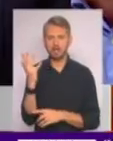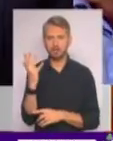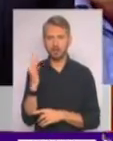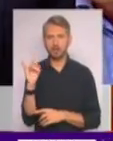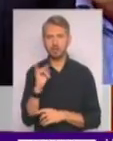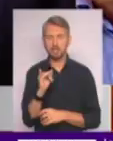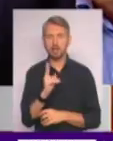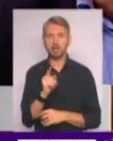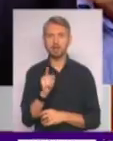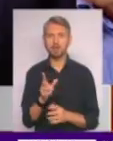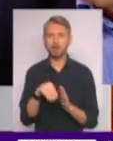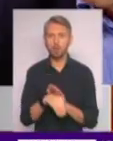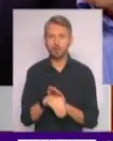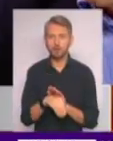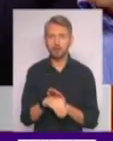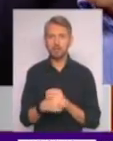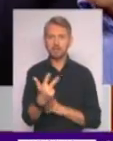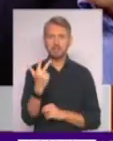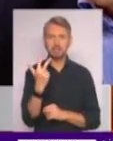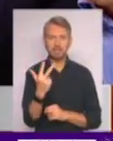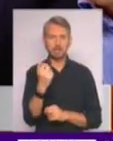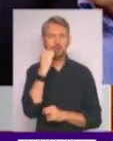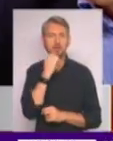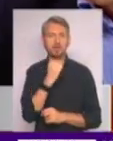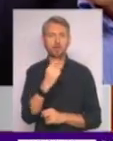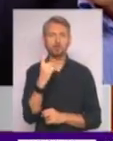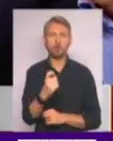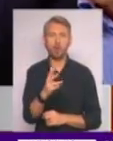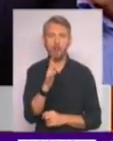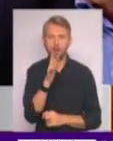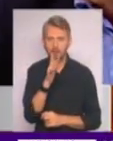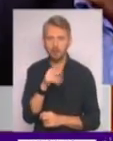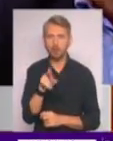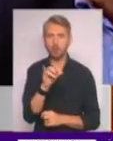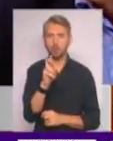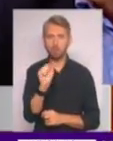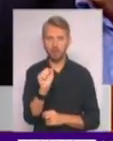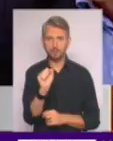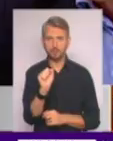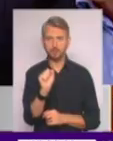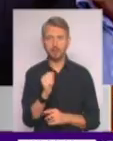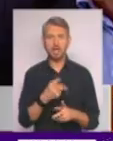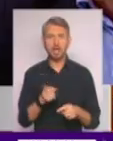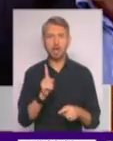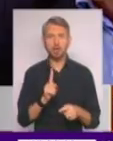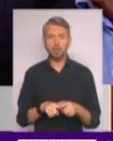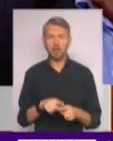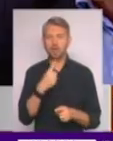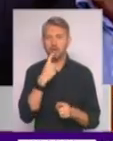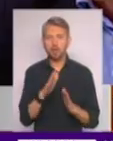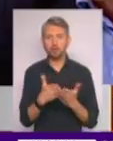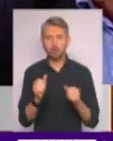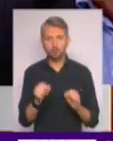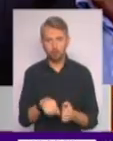И к ним относятся 3 столетних дуба, которая в красную книгу